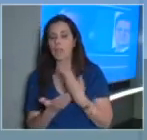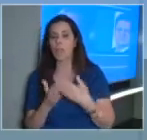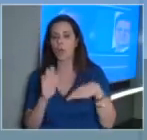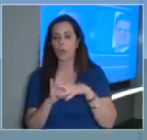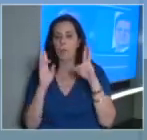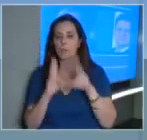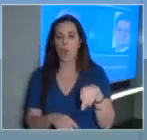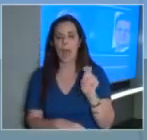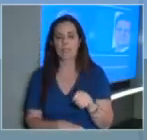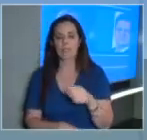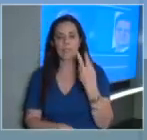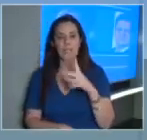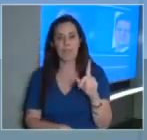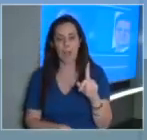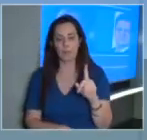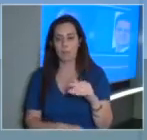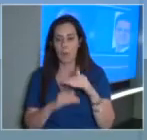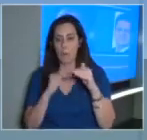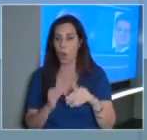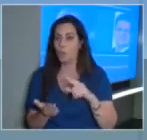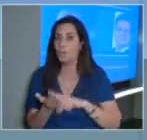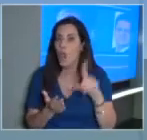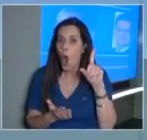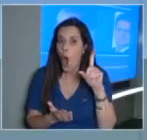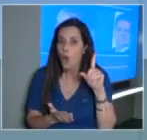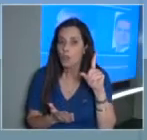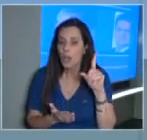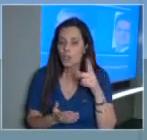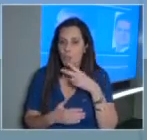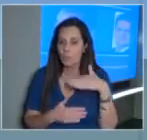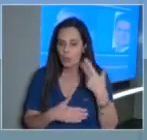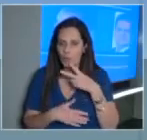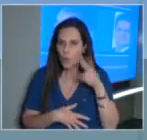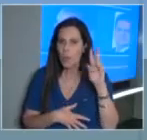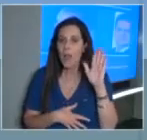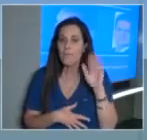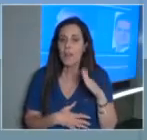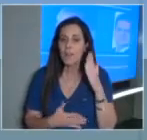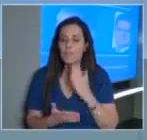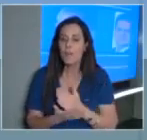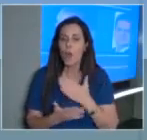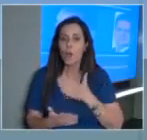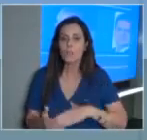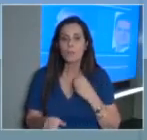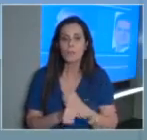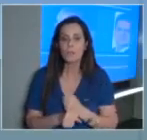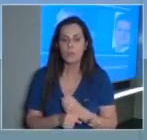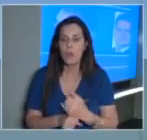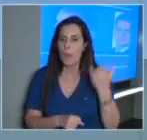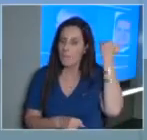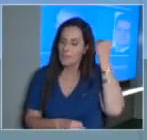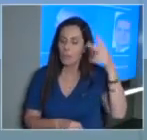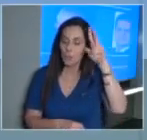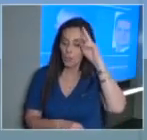חוק לפיזור הכנסת ה-21, פחות מחודש מאז שהושבעה, וגם כבר מתכווננים לכנס את